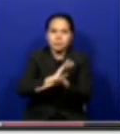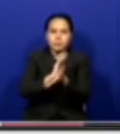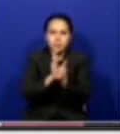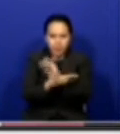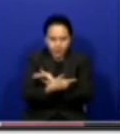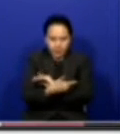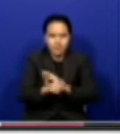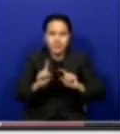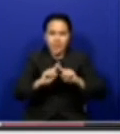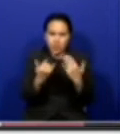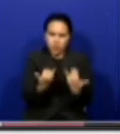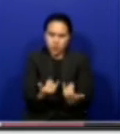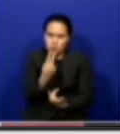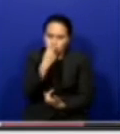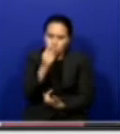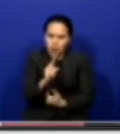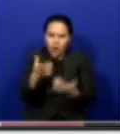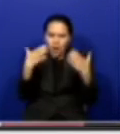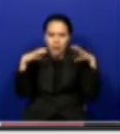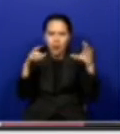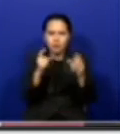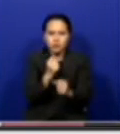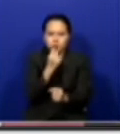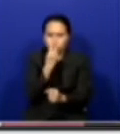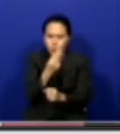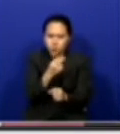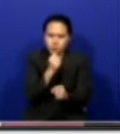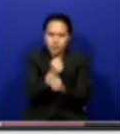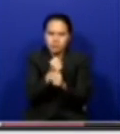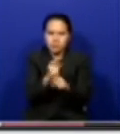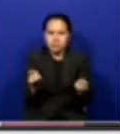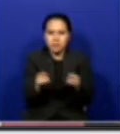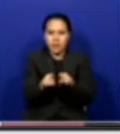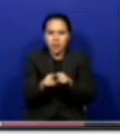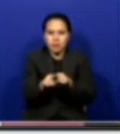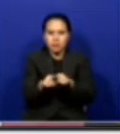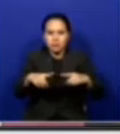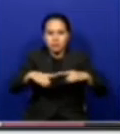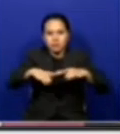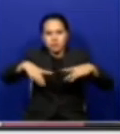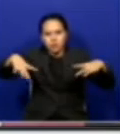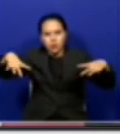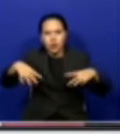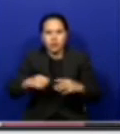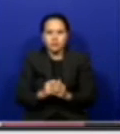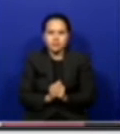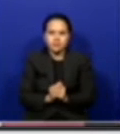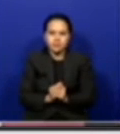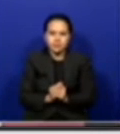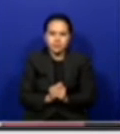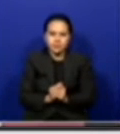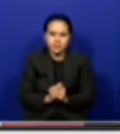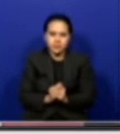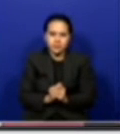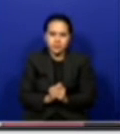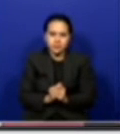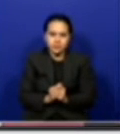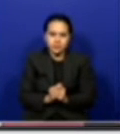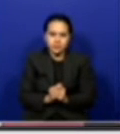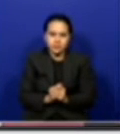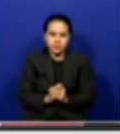ที่รัฐบาลกำลังกระทำอยู่ในขณะนี้จะตรงข้ามกับที่ดิฉันกำลังกราบเรียนท่านประธาน